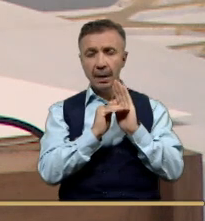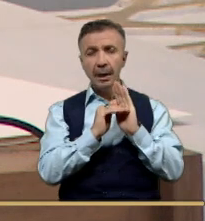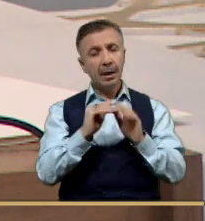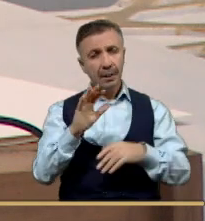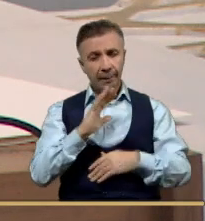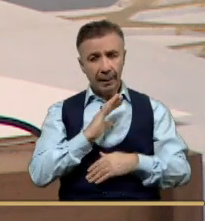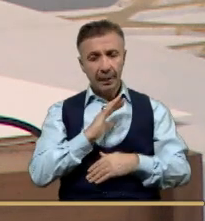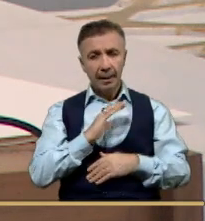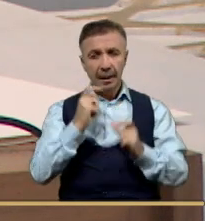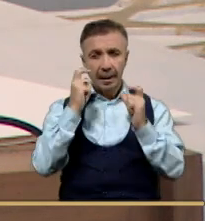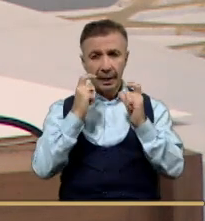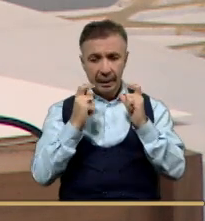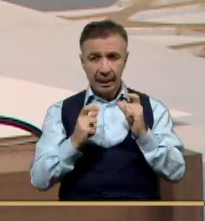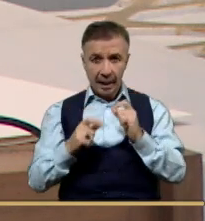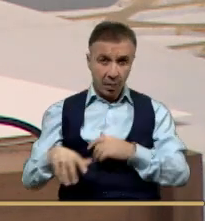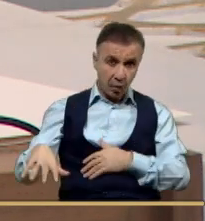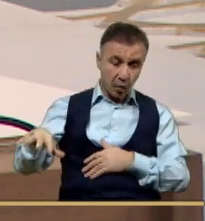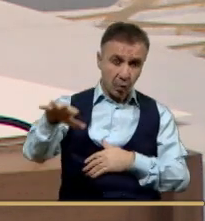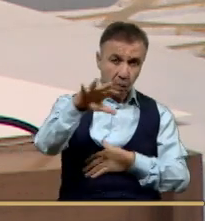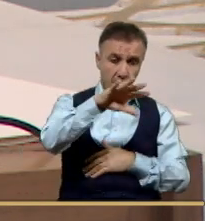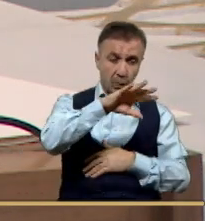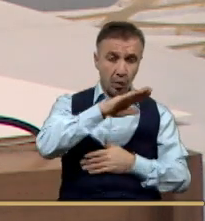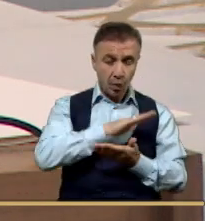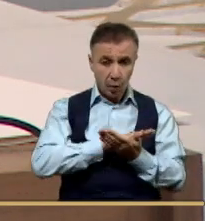Yeryüzünün nizamının, intizamının